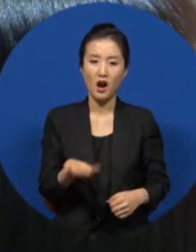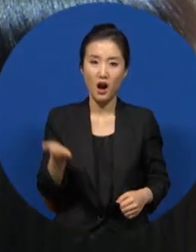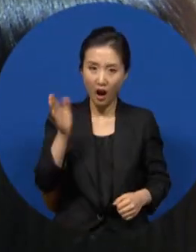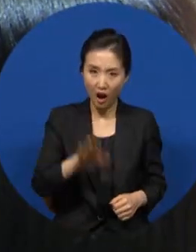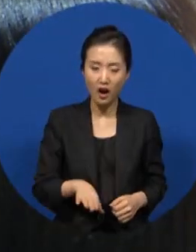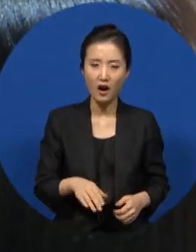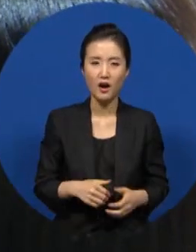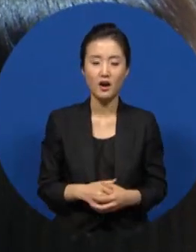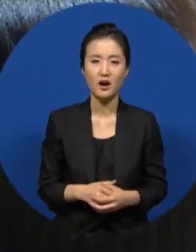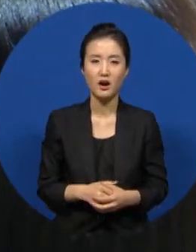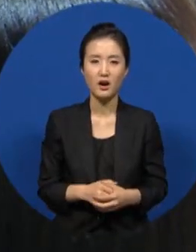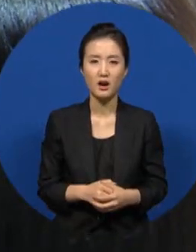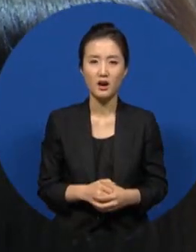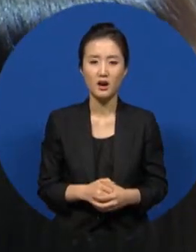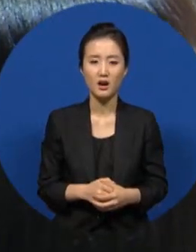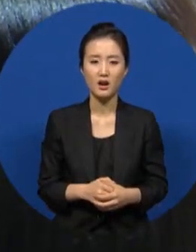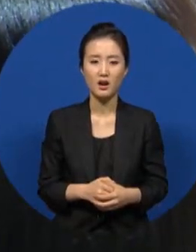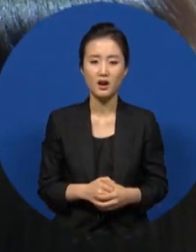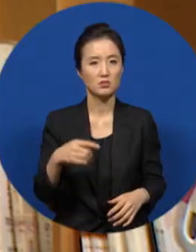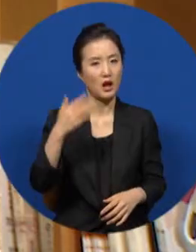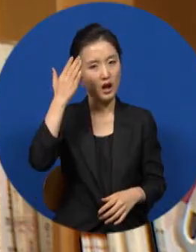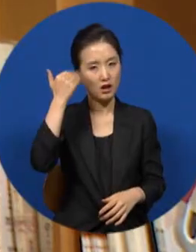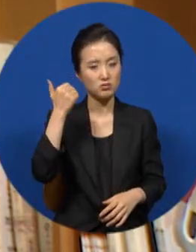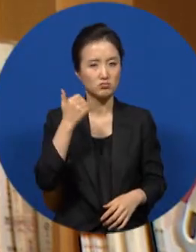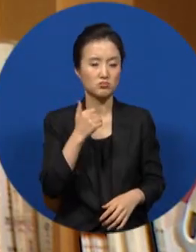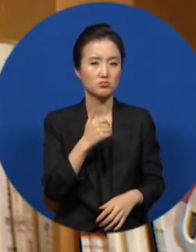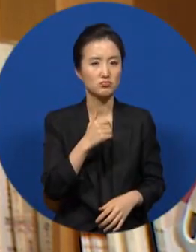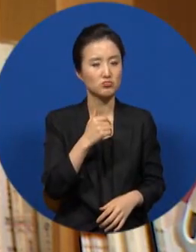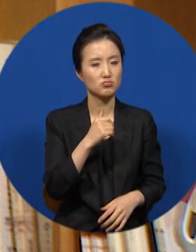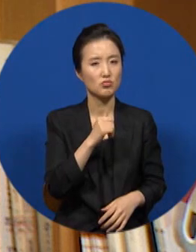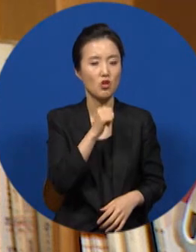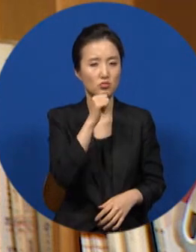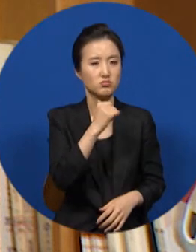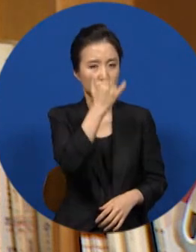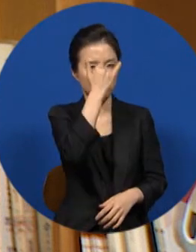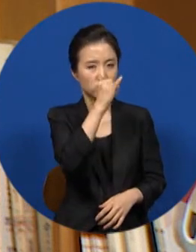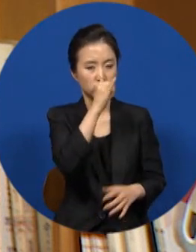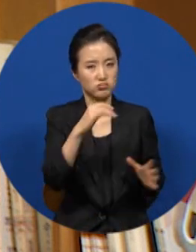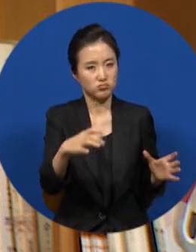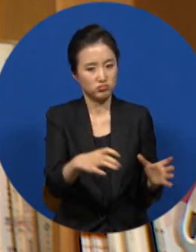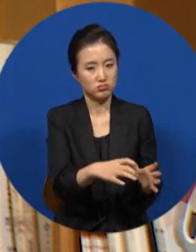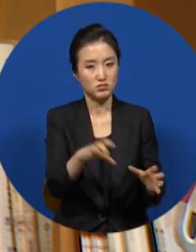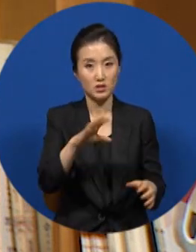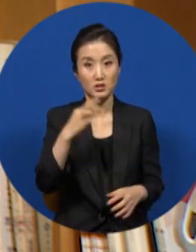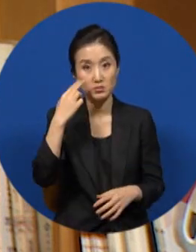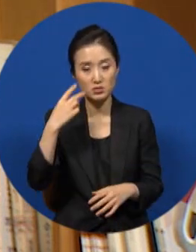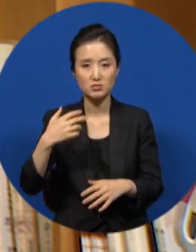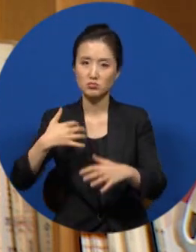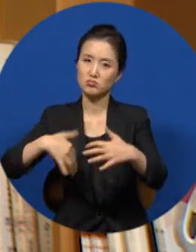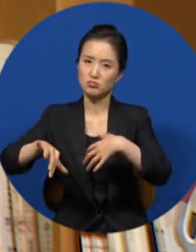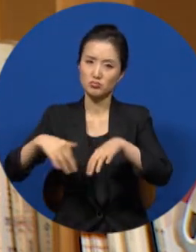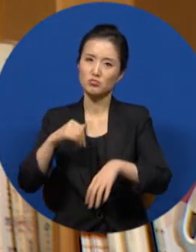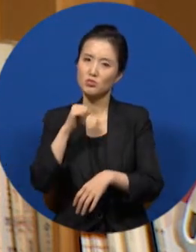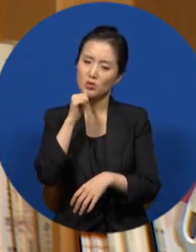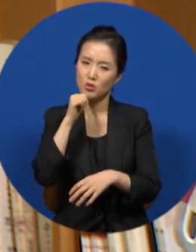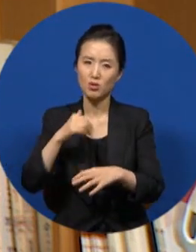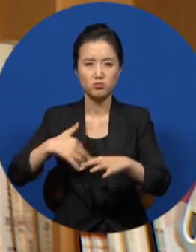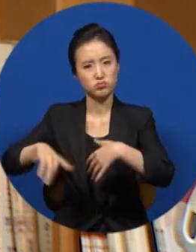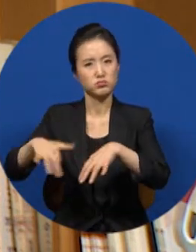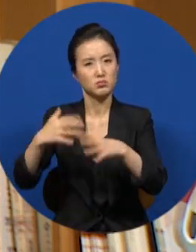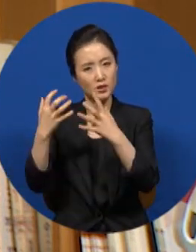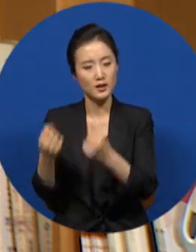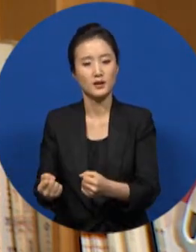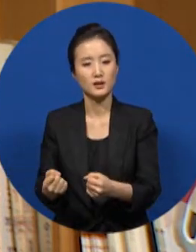우리는 거지들이 군집 생활을 합니다. 미국인은 막 돌아다니면서 빌리기도 막 들어오고 그러니까 그렇게 잘 산다는 미국이